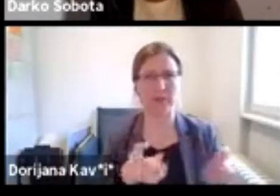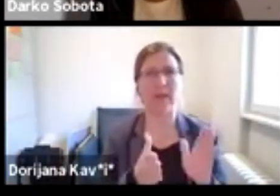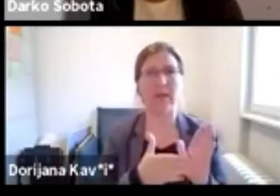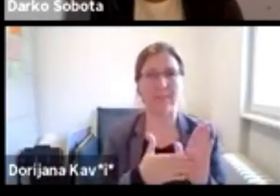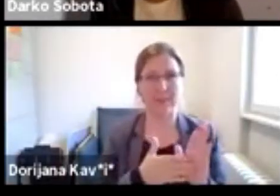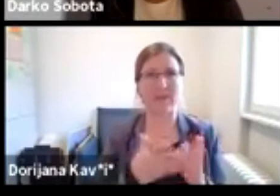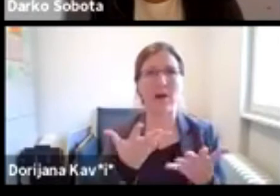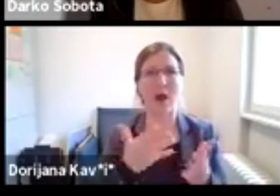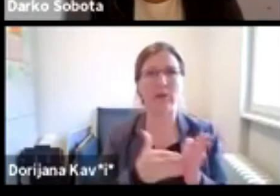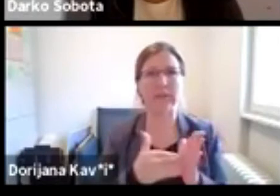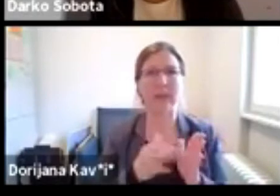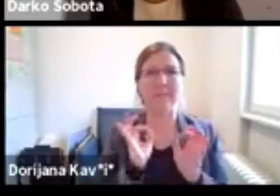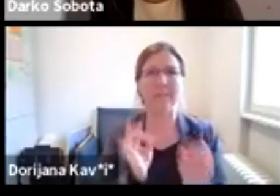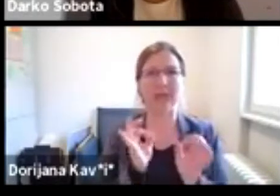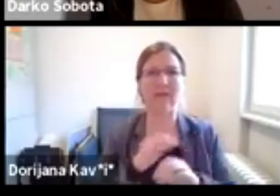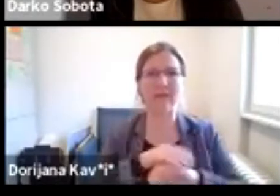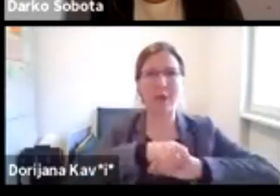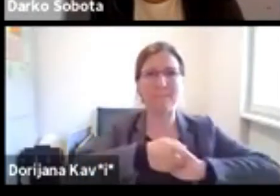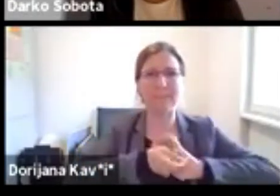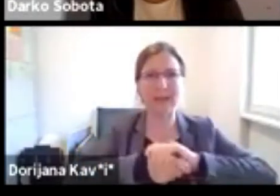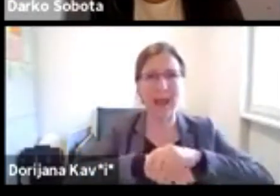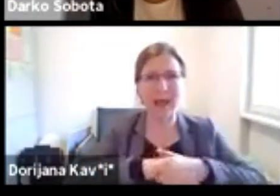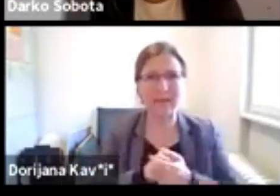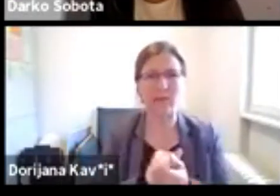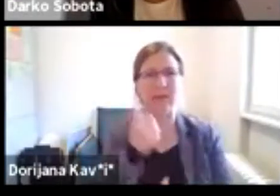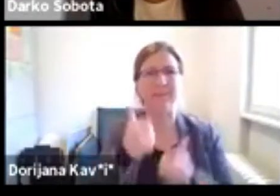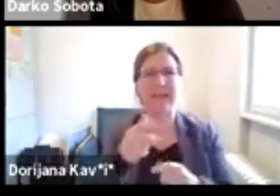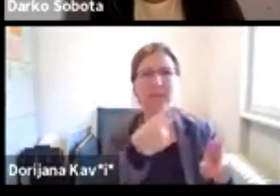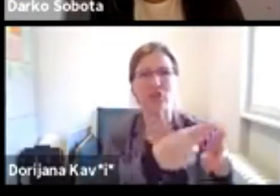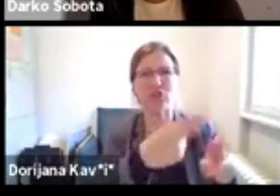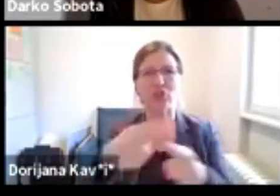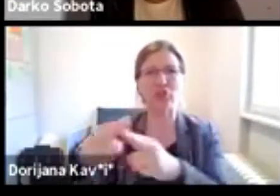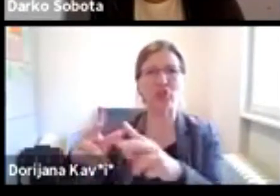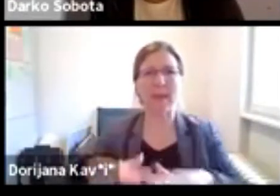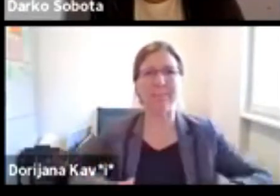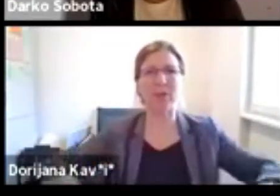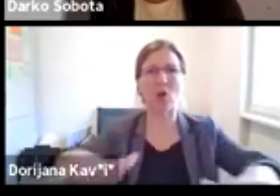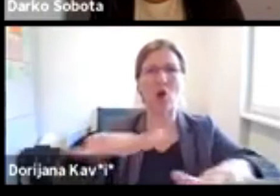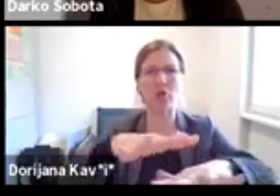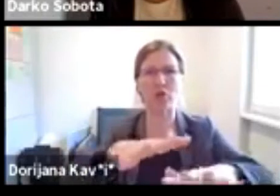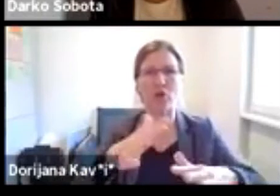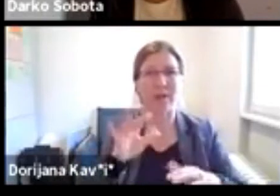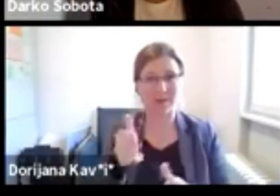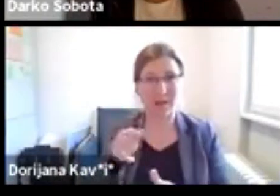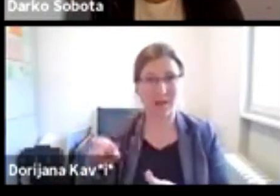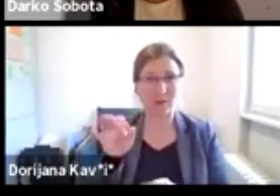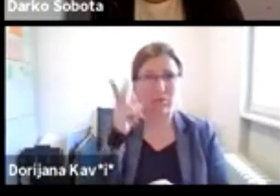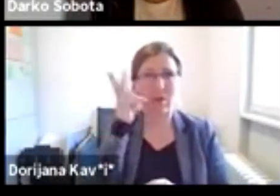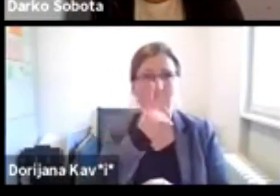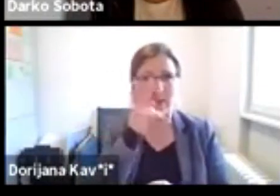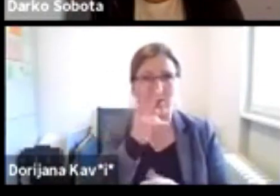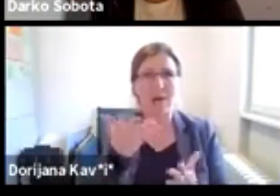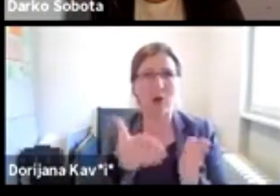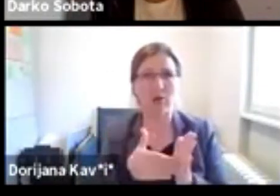pranje ruku, dezinfekcija prostora ili pak ono što sam već ranije spomenula, nekakve kuhanje ili